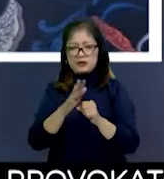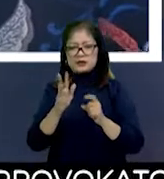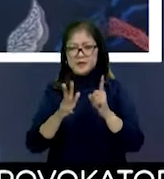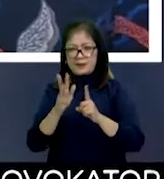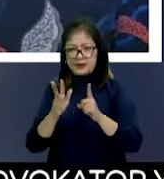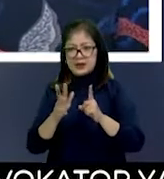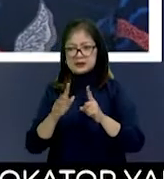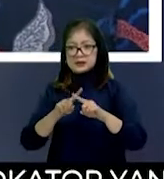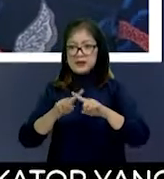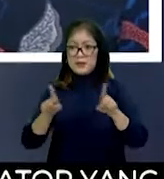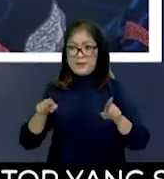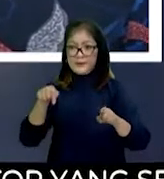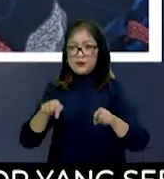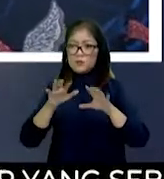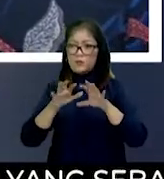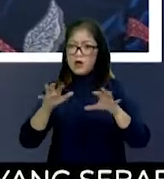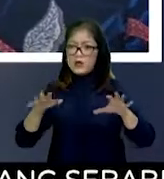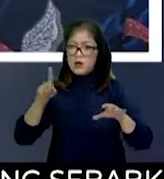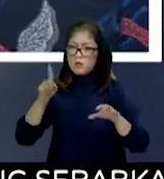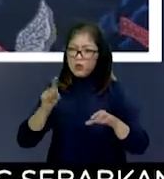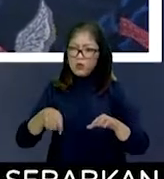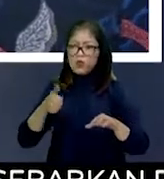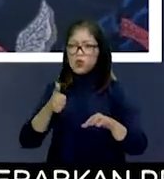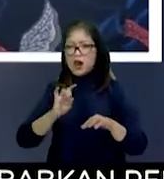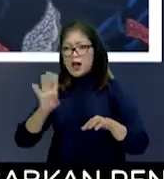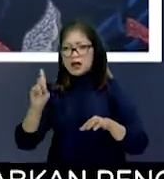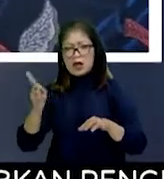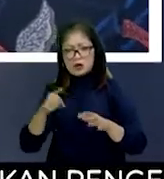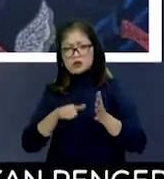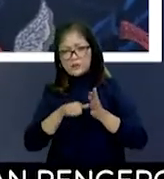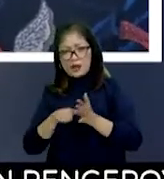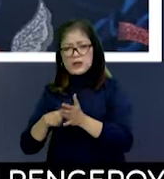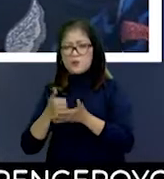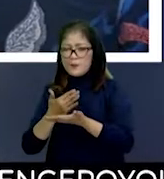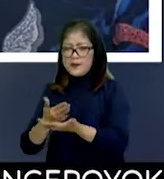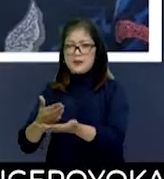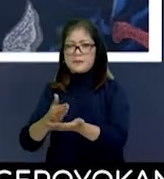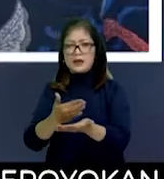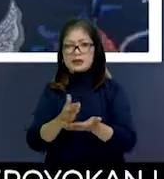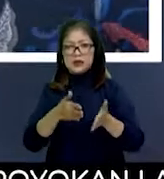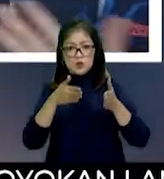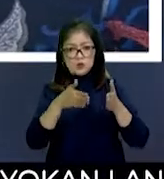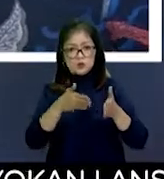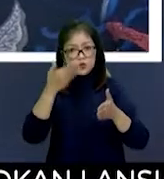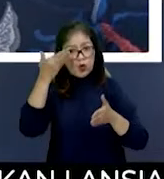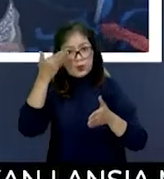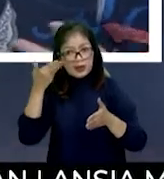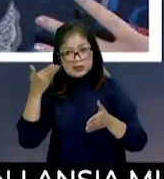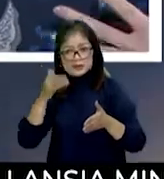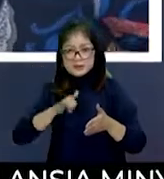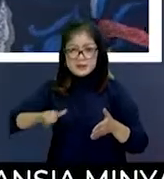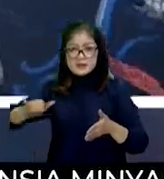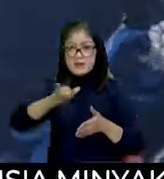yang kita ketahui masih banyak kebutuhan masyarakat prasejahtera, terutama untuk operasi-operasi massal seperti hernia